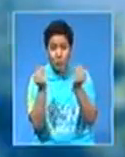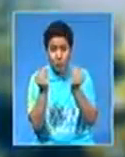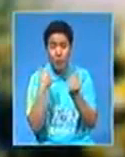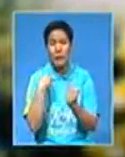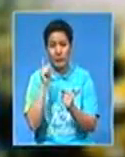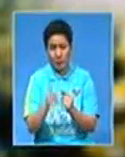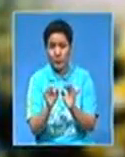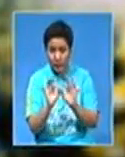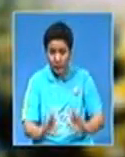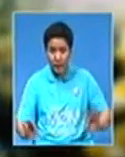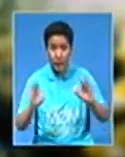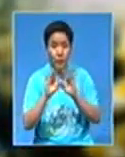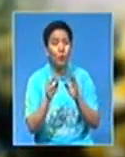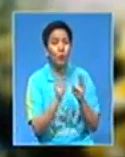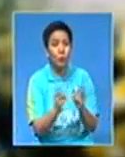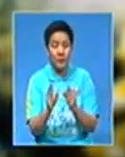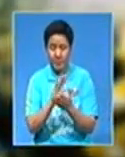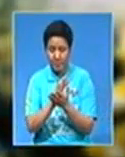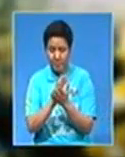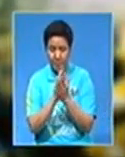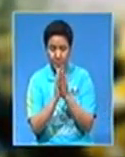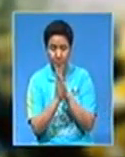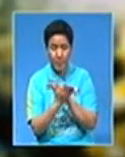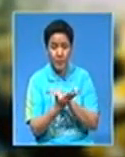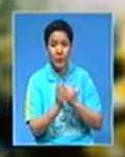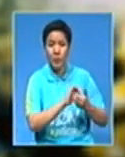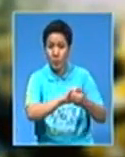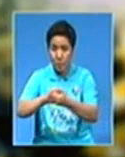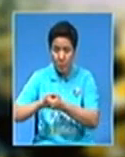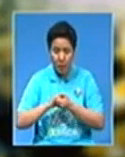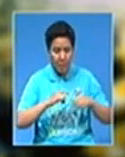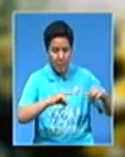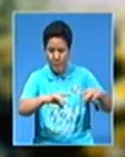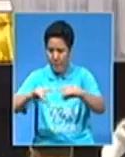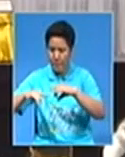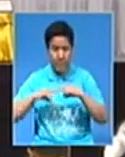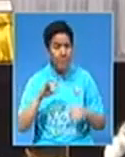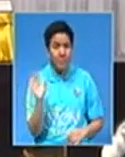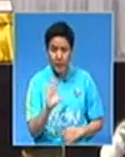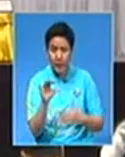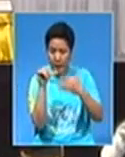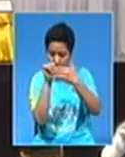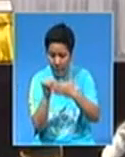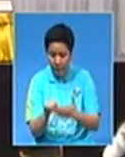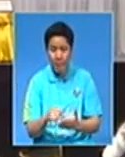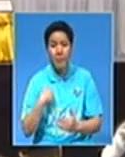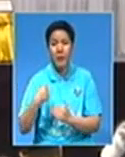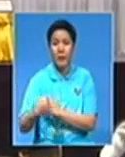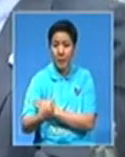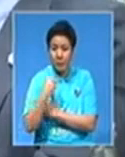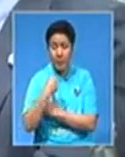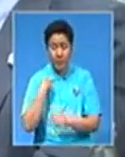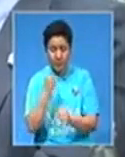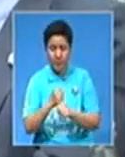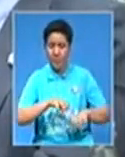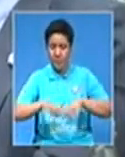คัญนะครับในการที่จะกำหนดแนวทางในการปฏิรูปปรองดองขจัดความขัดแย้งซึ่งคงจะต้องมีทั้งอำนาจหน้าที่และกล